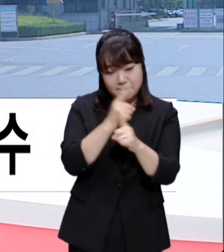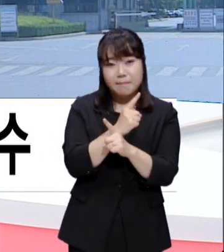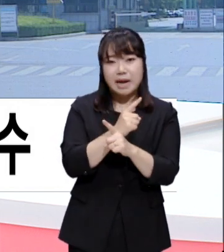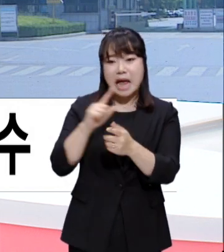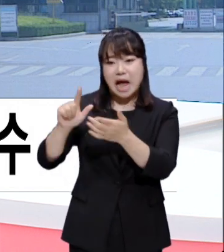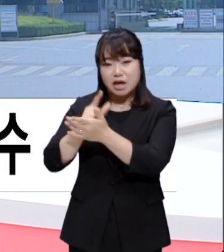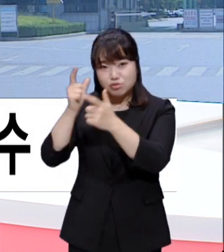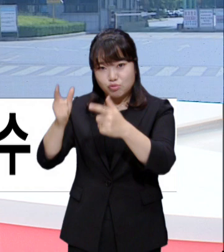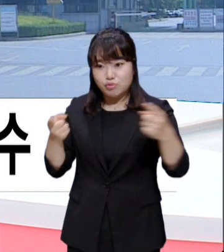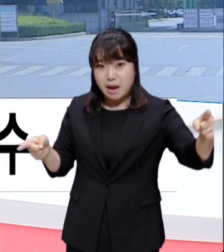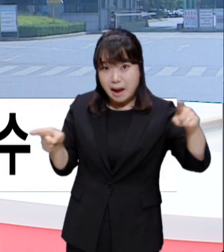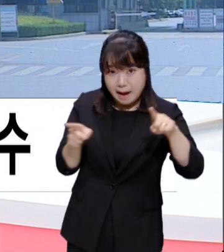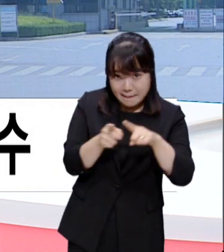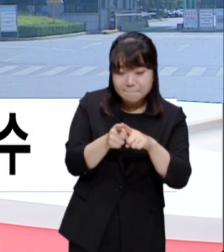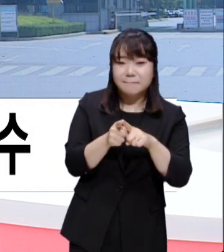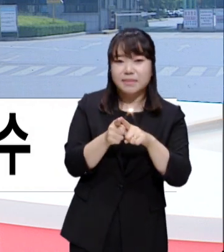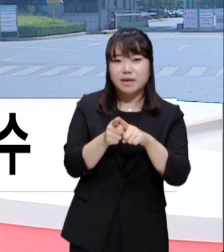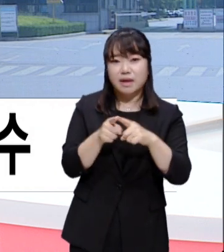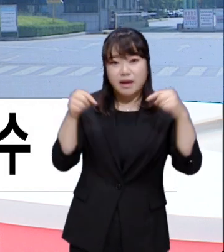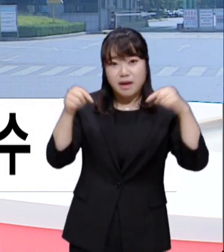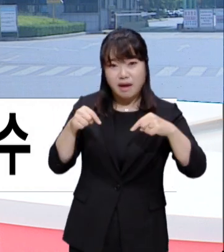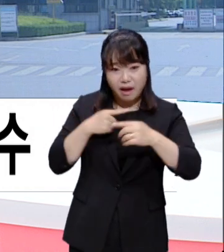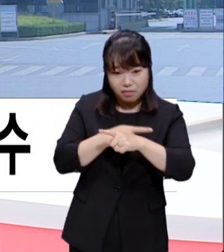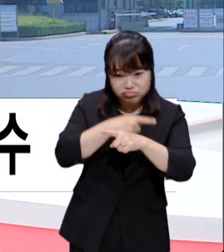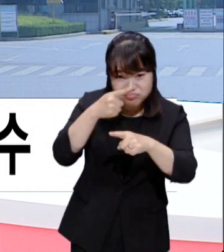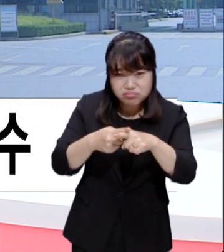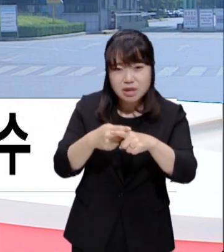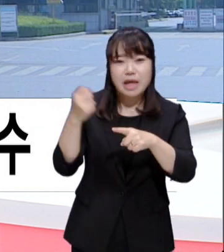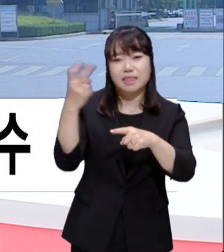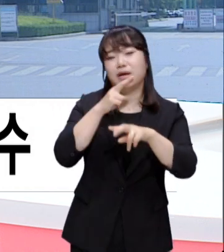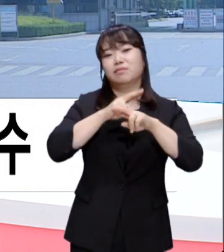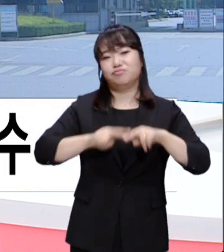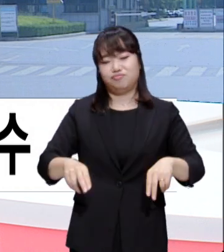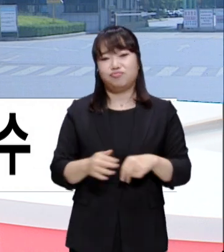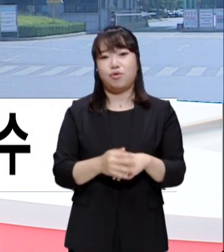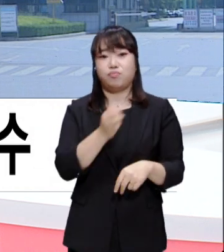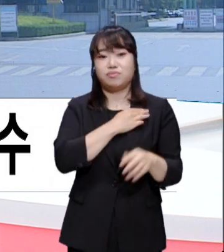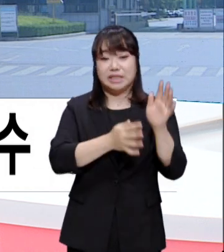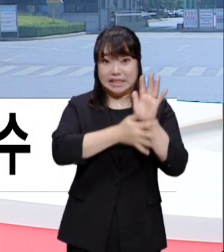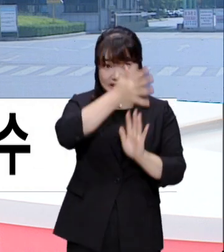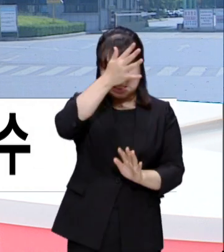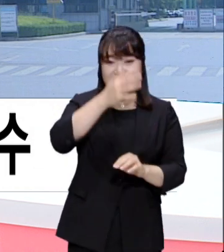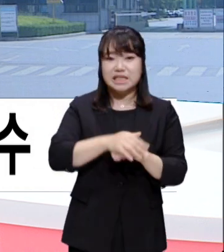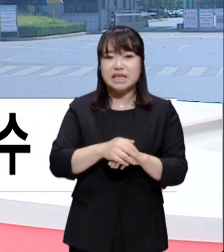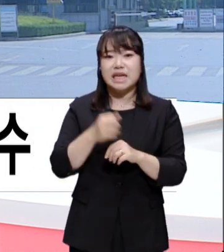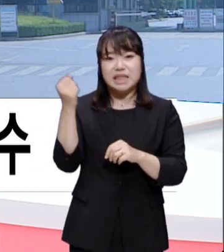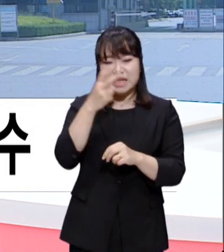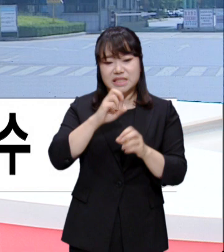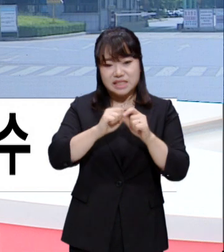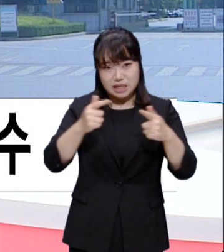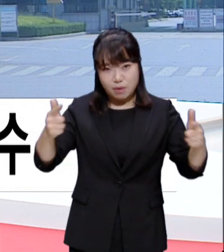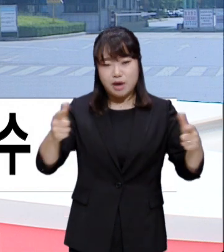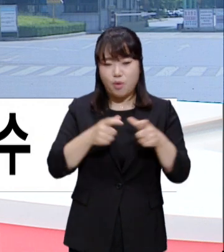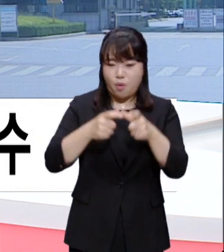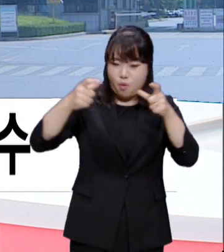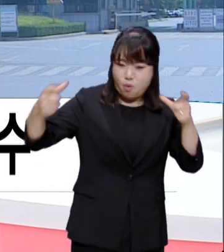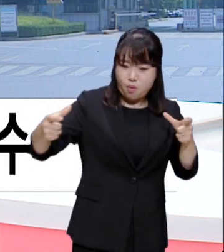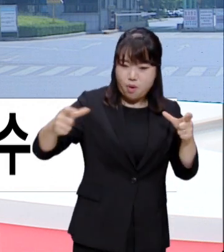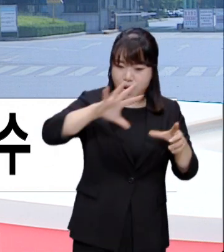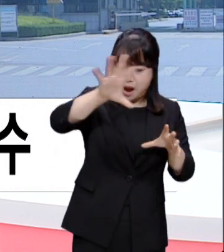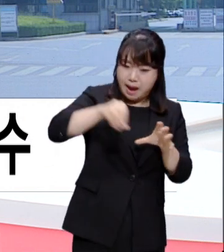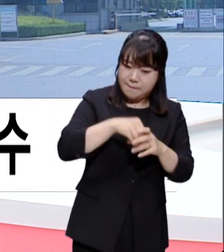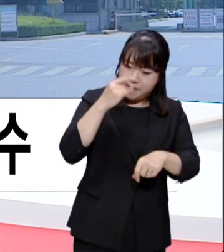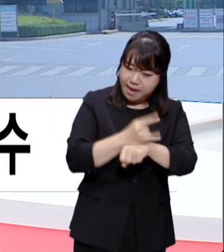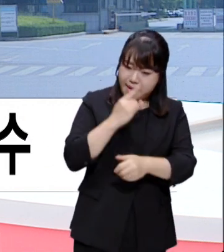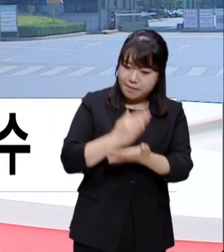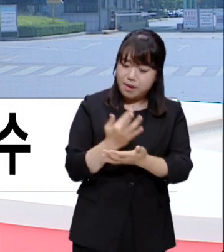사용하는 방안이 사실상 원점인 것으로 확인됐습니다. 네, 부천시는 이르면 다음 달 자원순환센터를 광역화할지 아니면